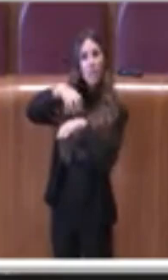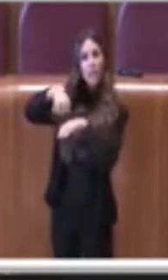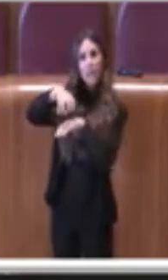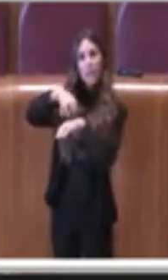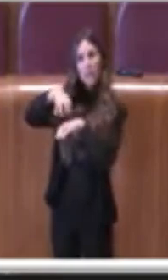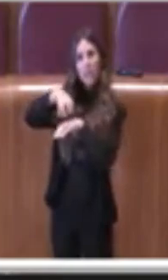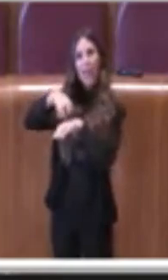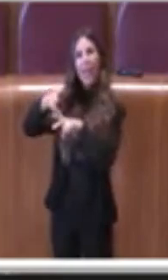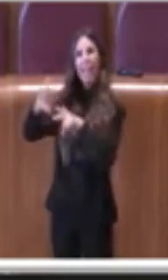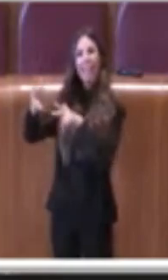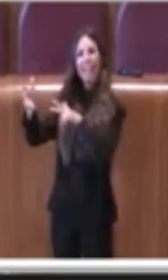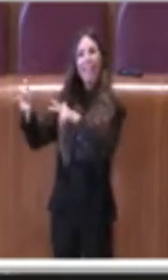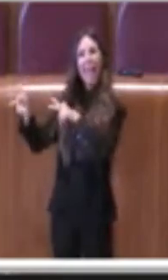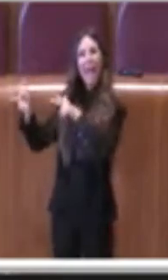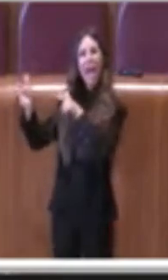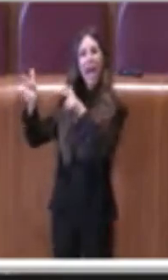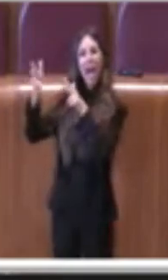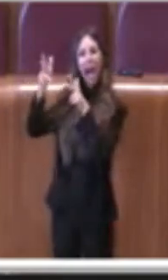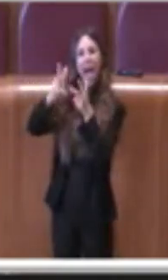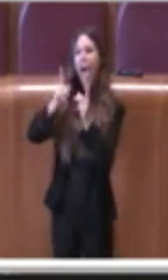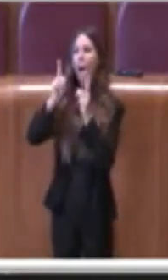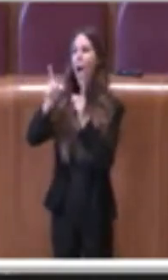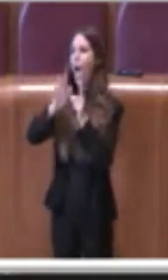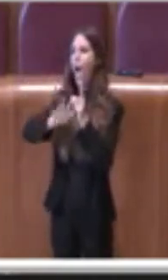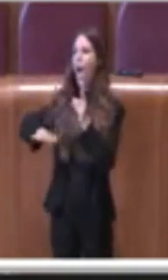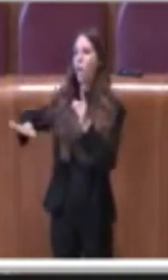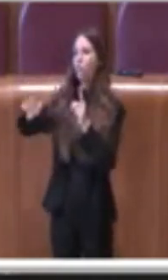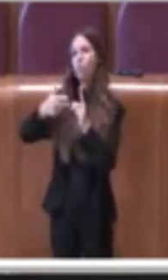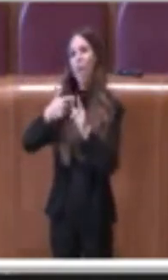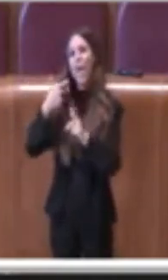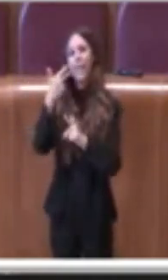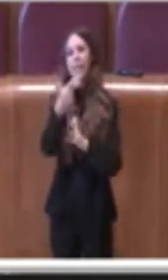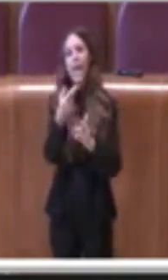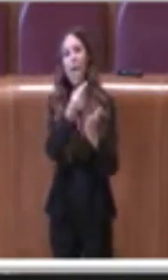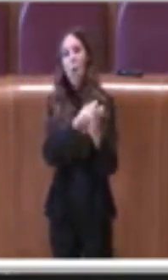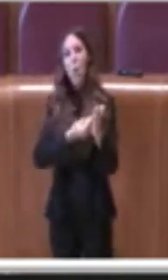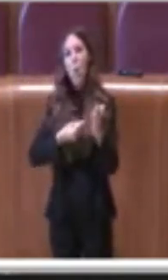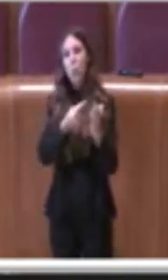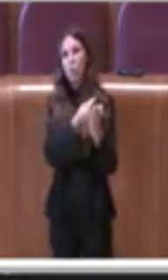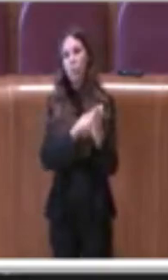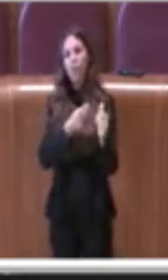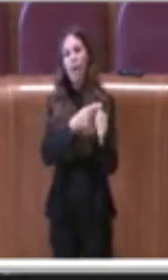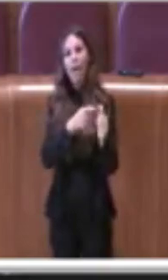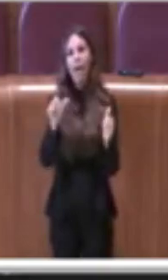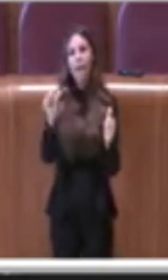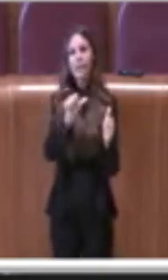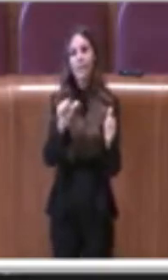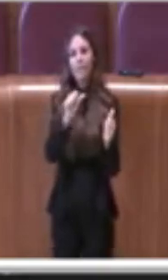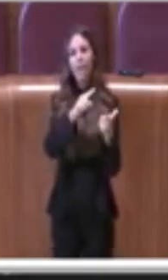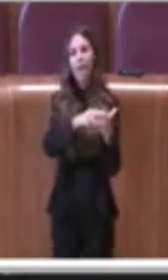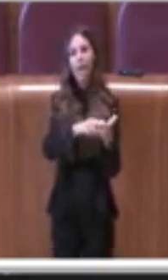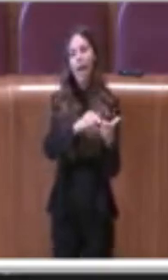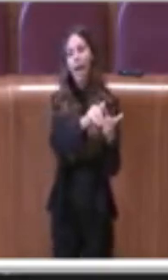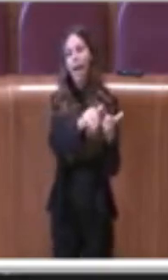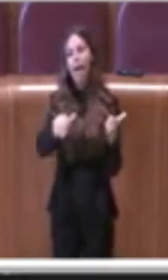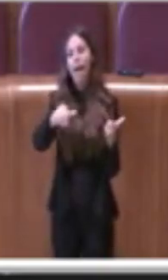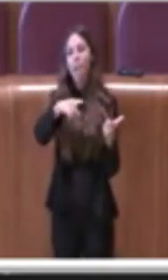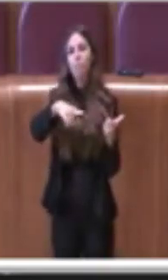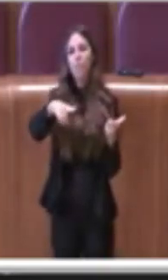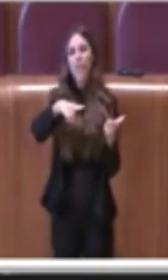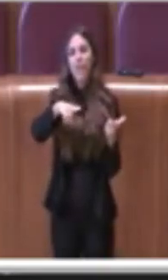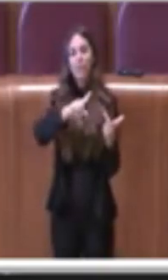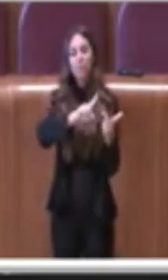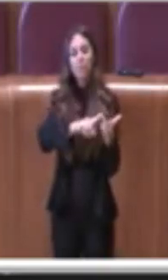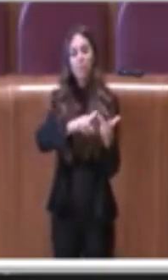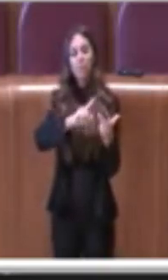Transizione Ecologica. Abbiamo presentato i tre progetti sulla riforestazione urbana, uno a Serpentara, uno a Pietralata e l'altro, il terzo, a